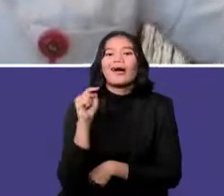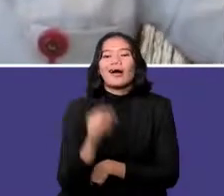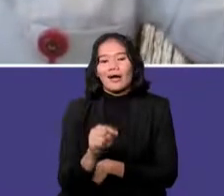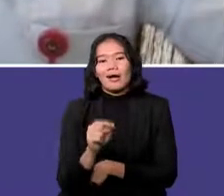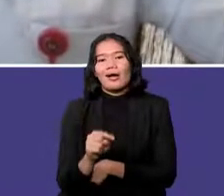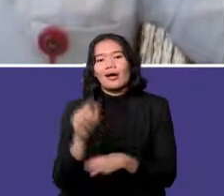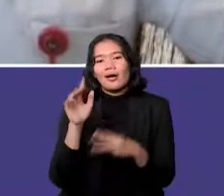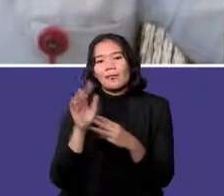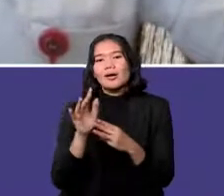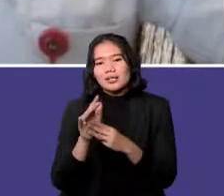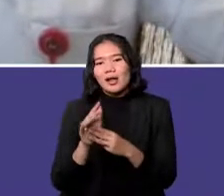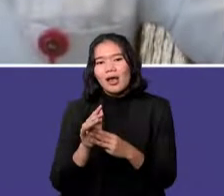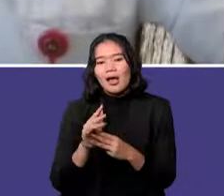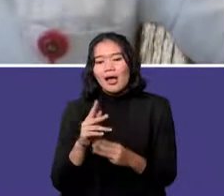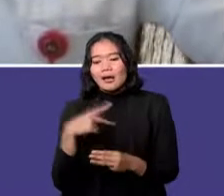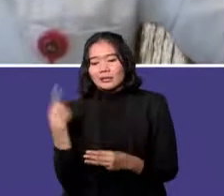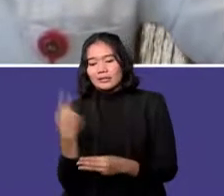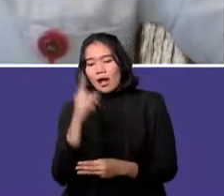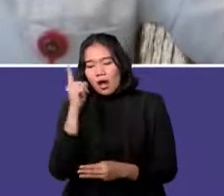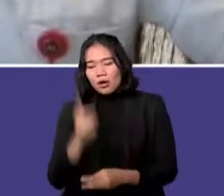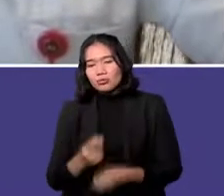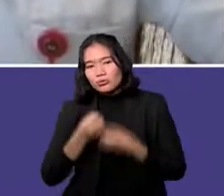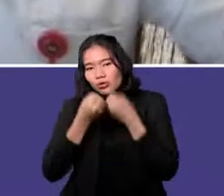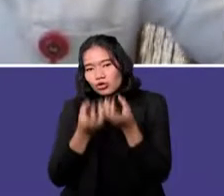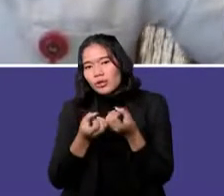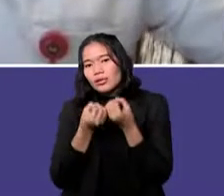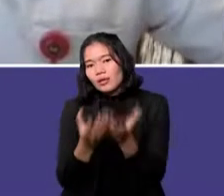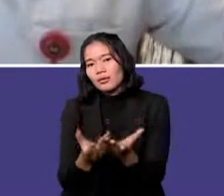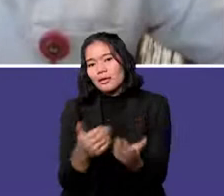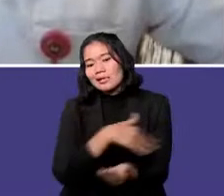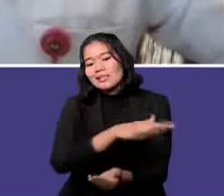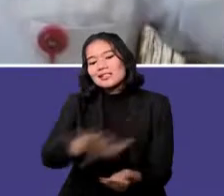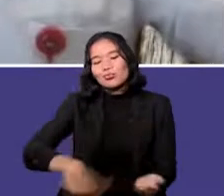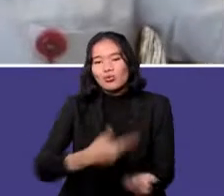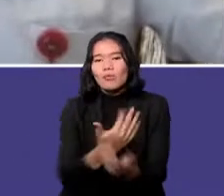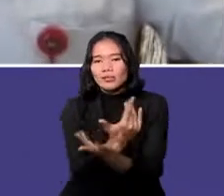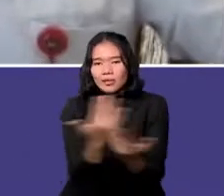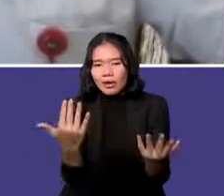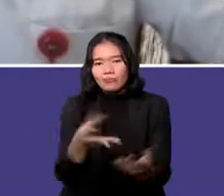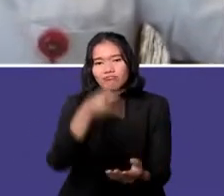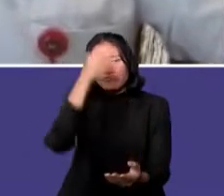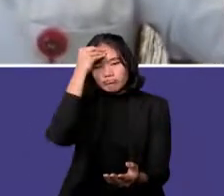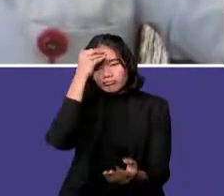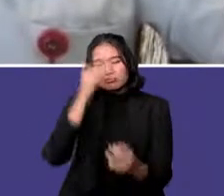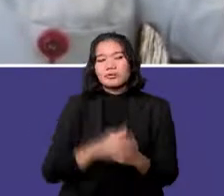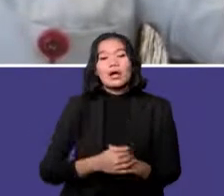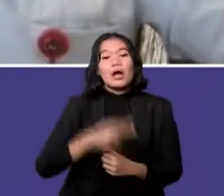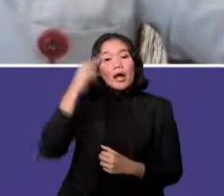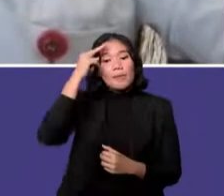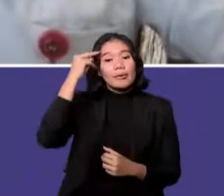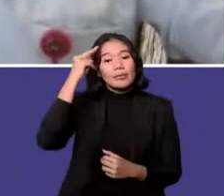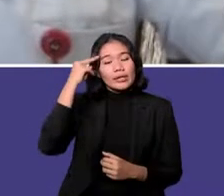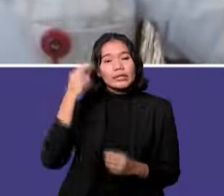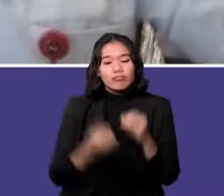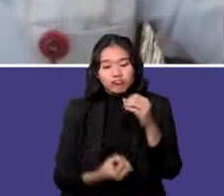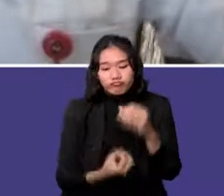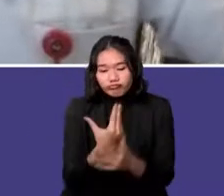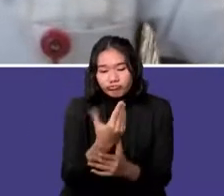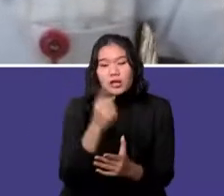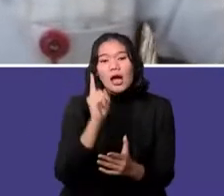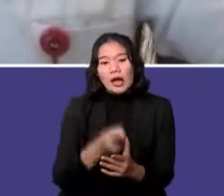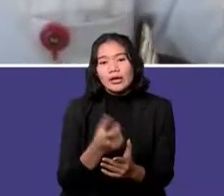perlu kita sosialisasikan kepada seluruh elemen masyarakat pemerintah sudah mengeluarkan memang